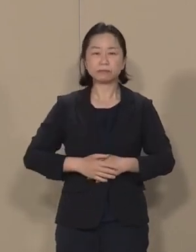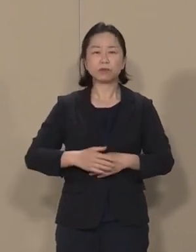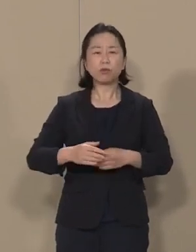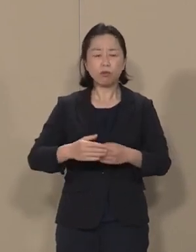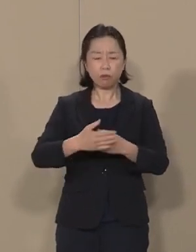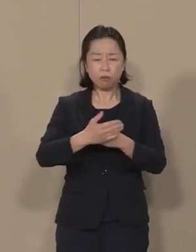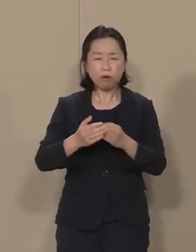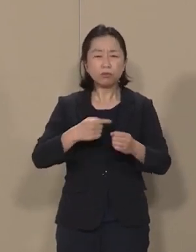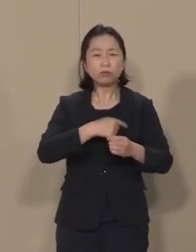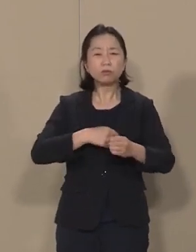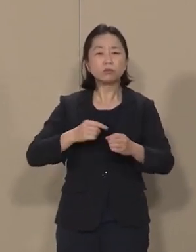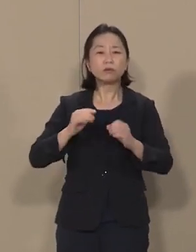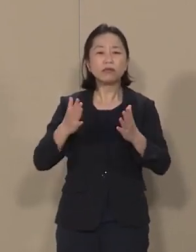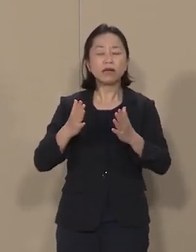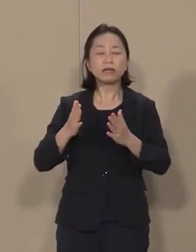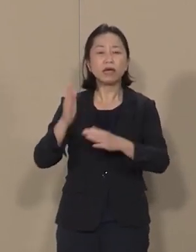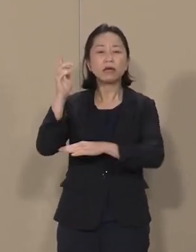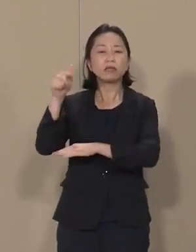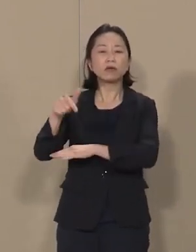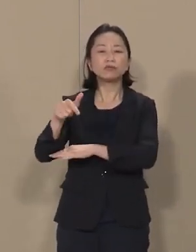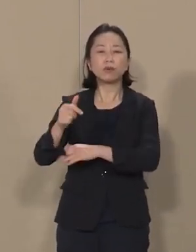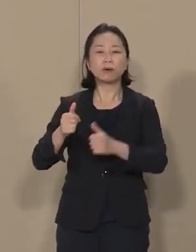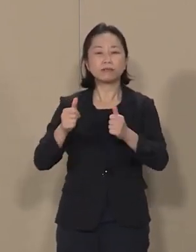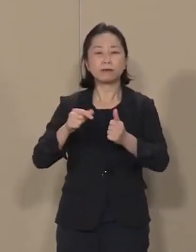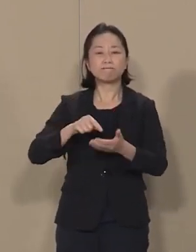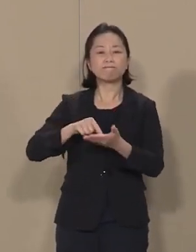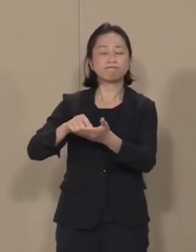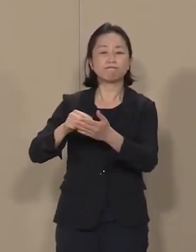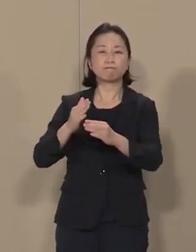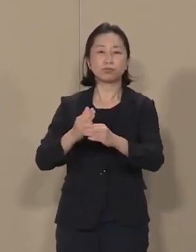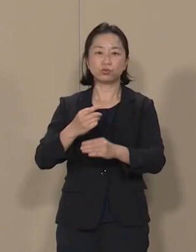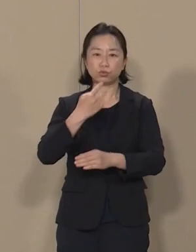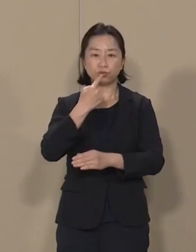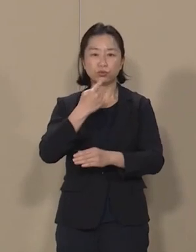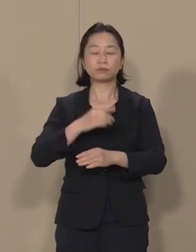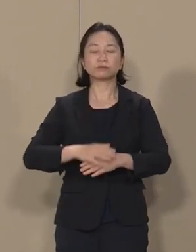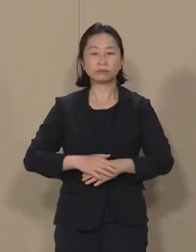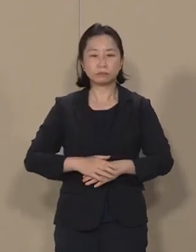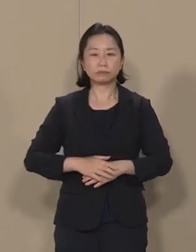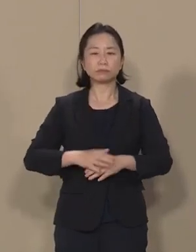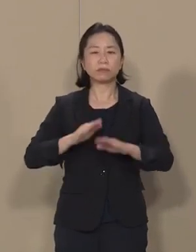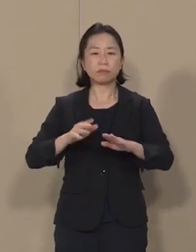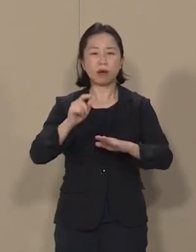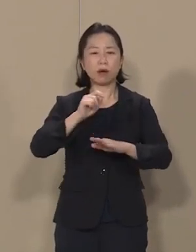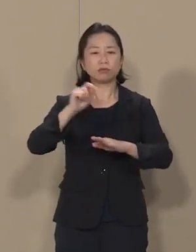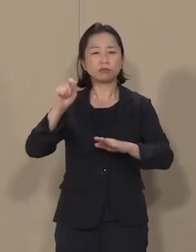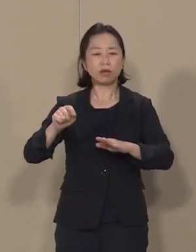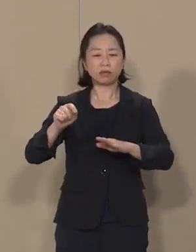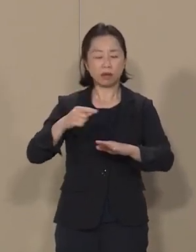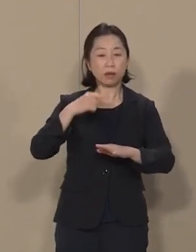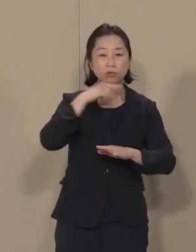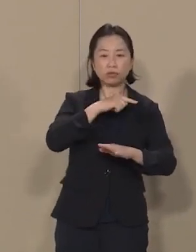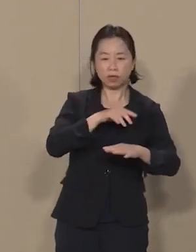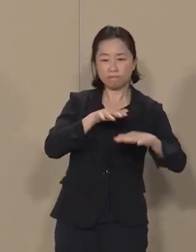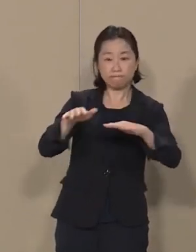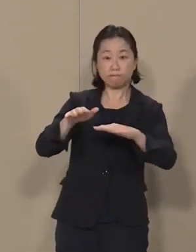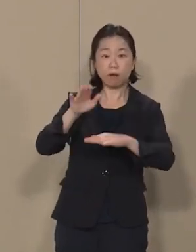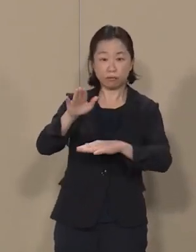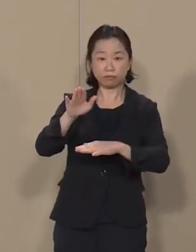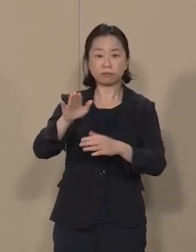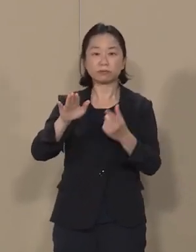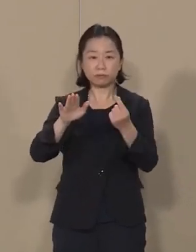のない日本政府を訴訟で訴えていますそして今ウクライナ問題が起きていますウクライナ問題で